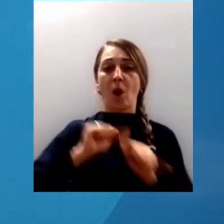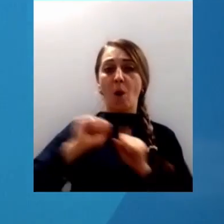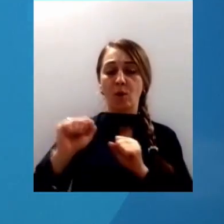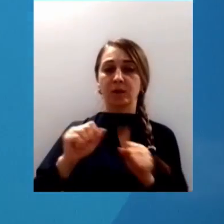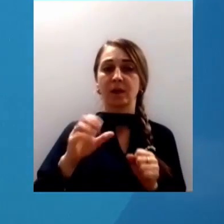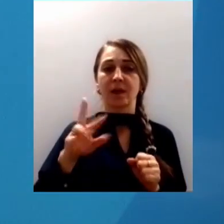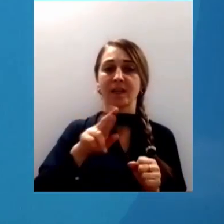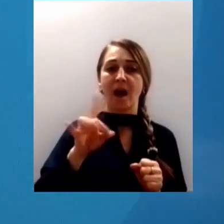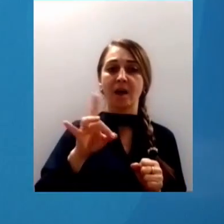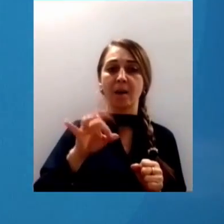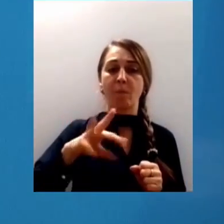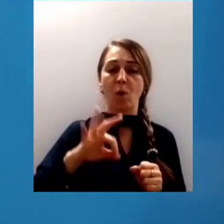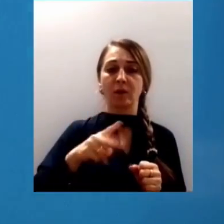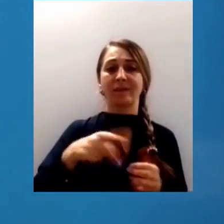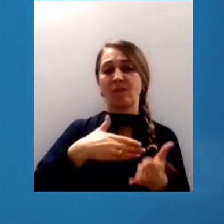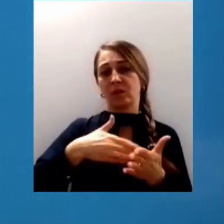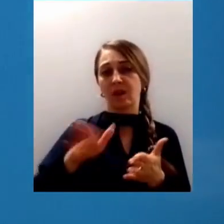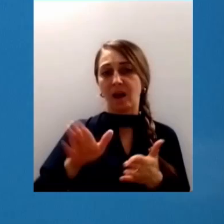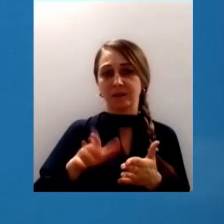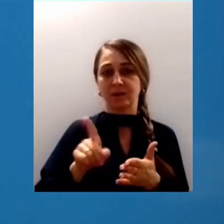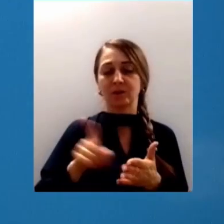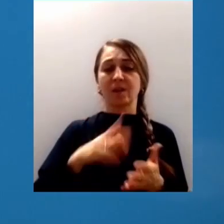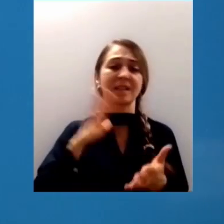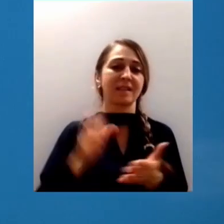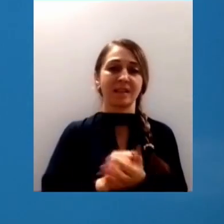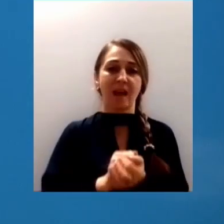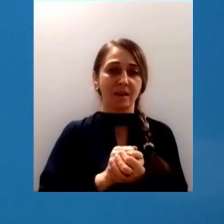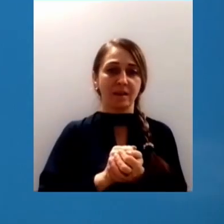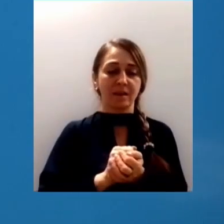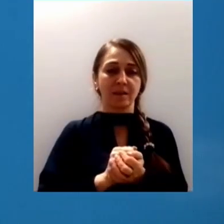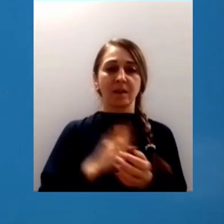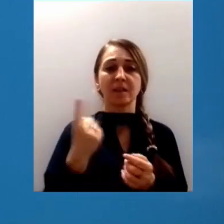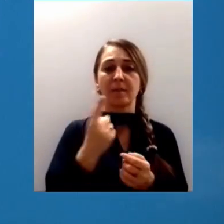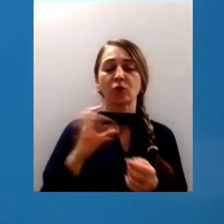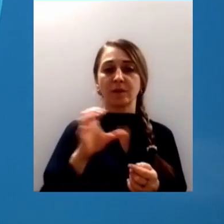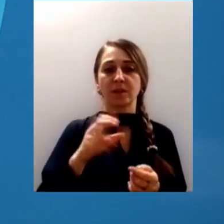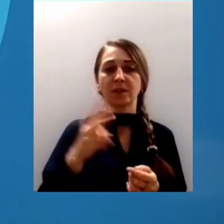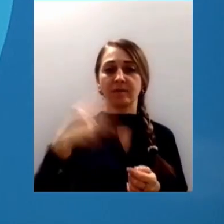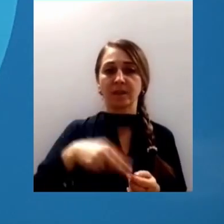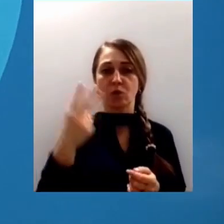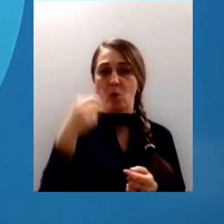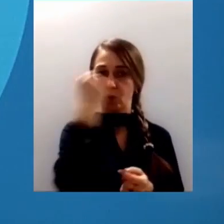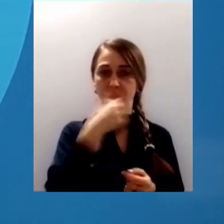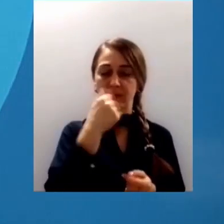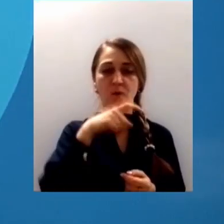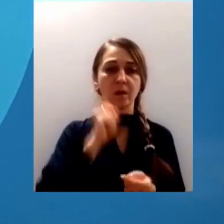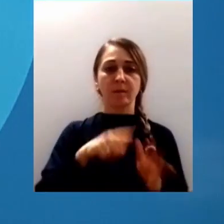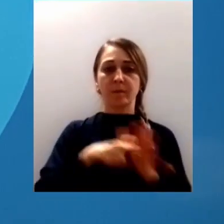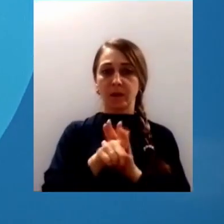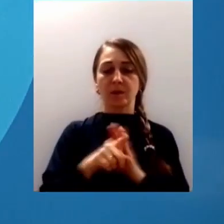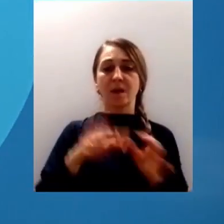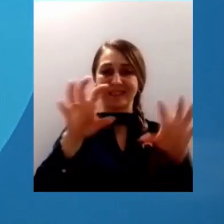Вона відмовила, посилаючись на його зайнятість. Нагадаємо, з 1 січня 2022 року в Україні розпочав діяти закон про